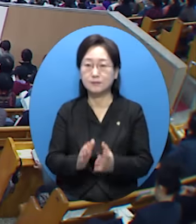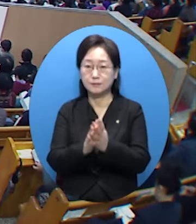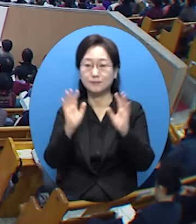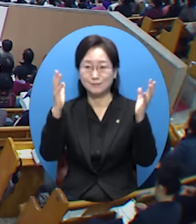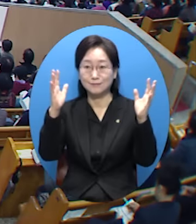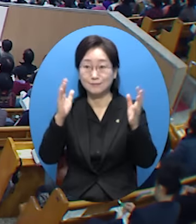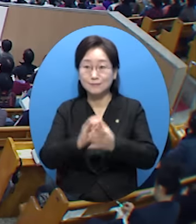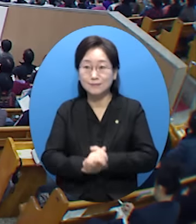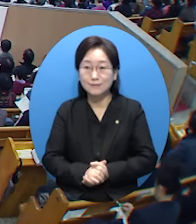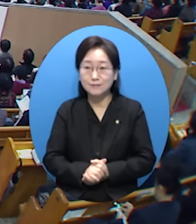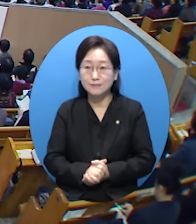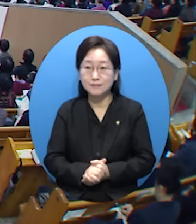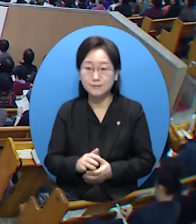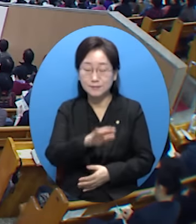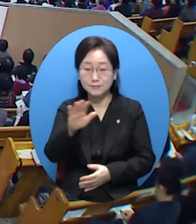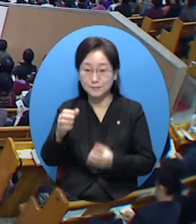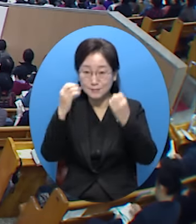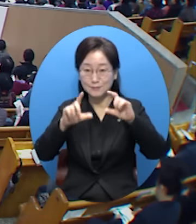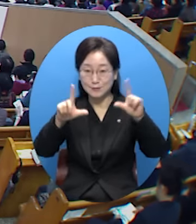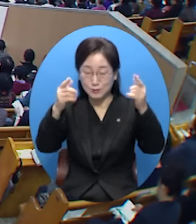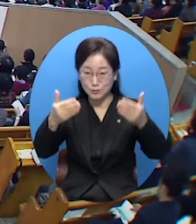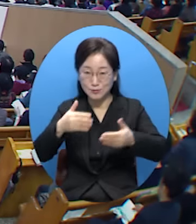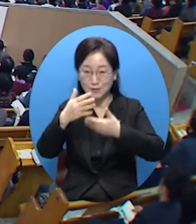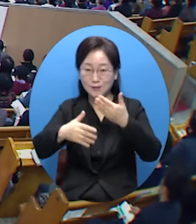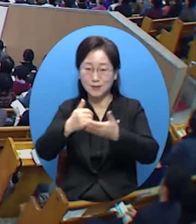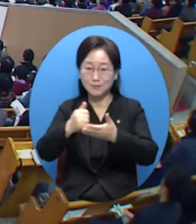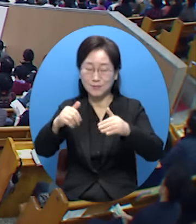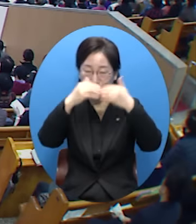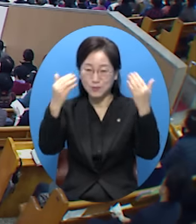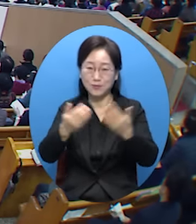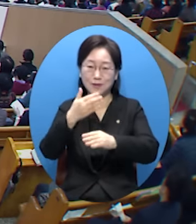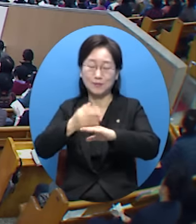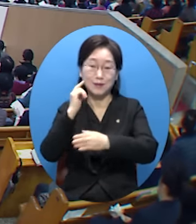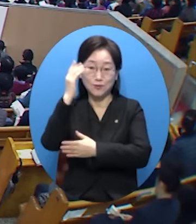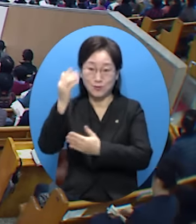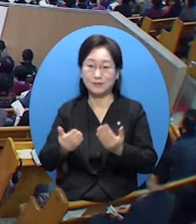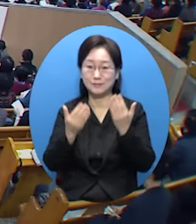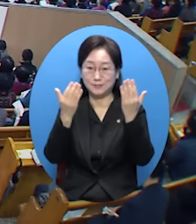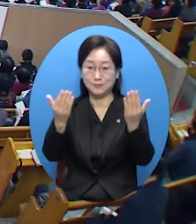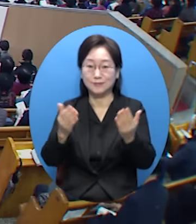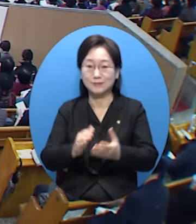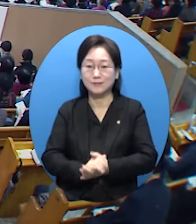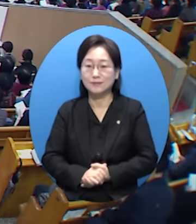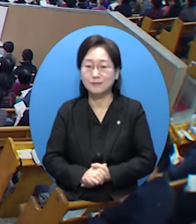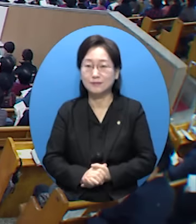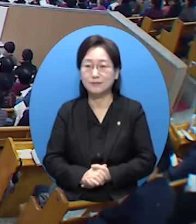할렐루야. 우리에게 새날을 주신 하나님께 모든 감사와 영광을 올려드립니다.